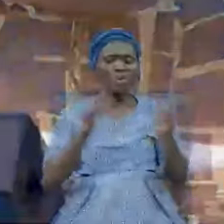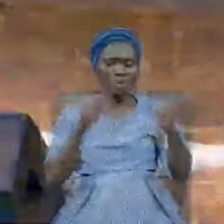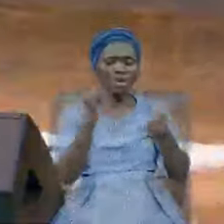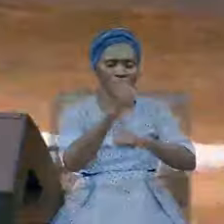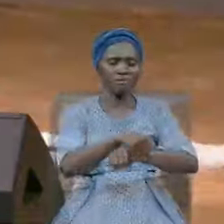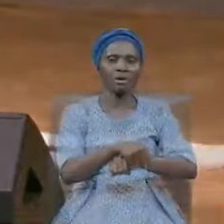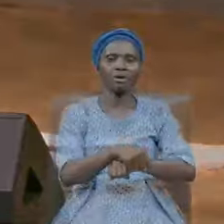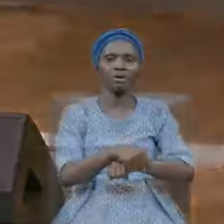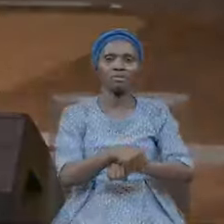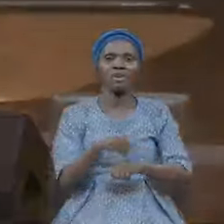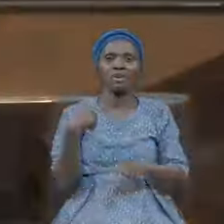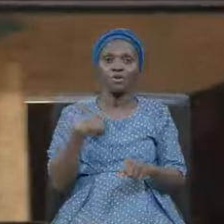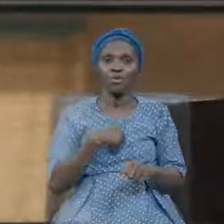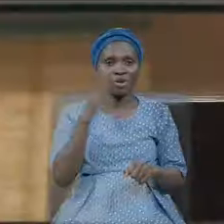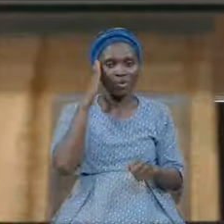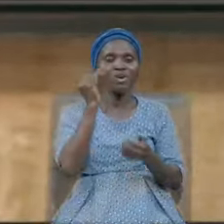allons vaincre.